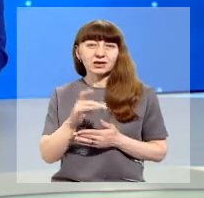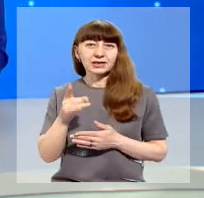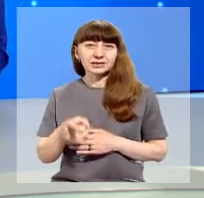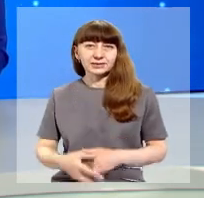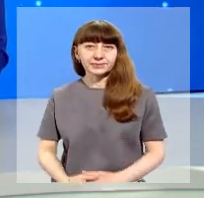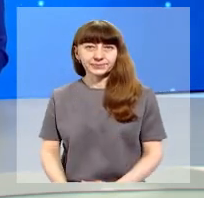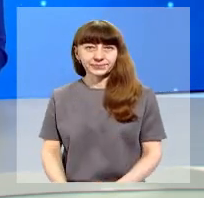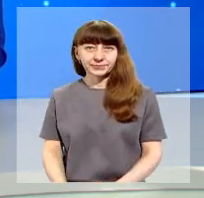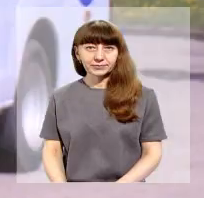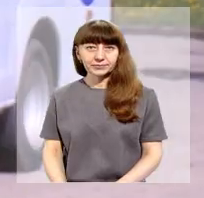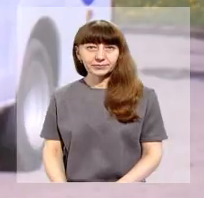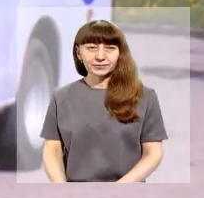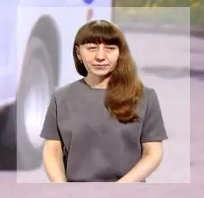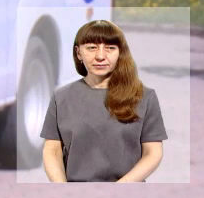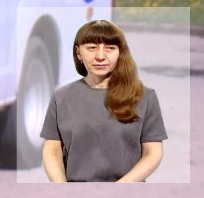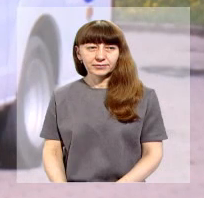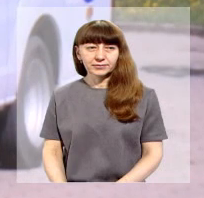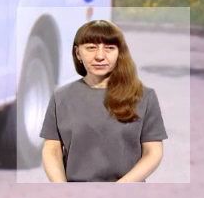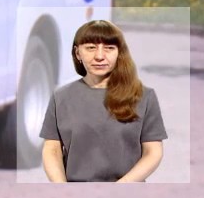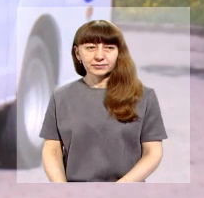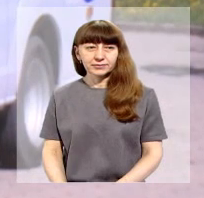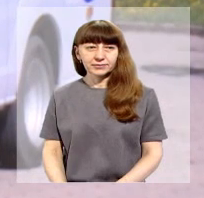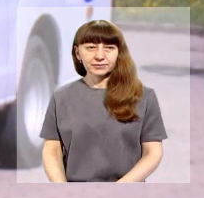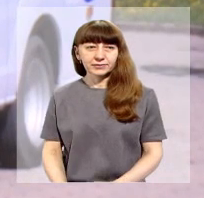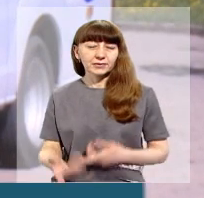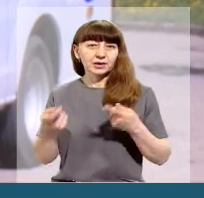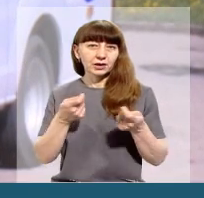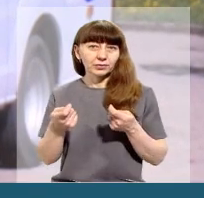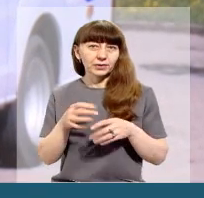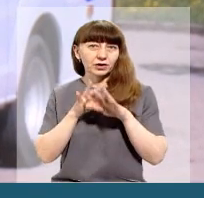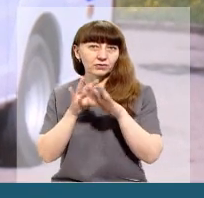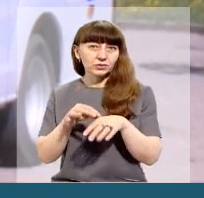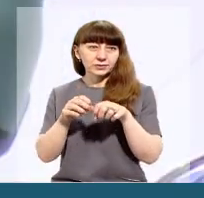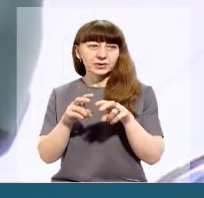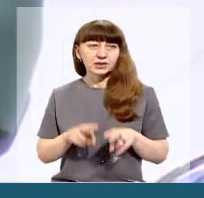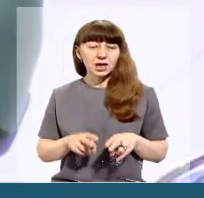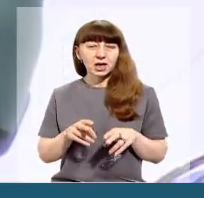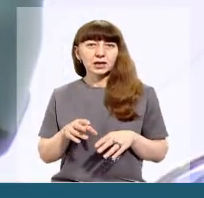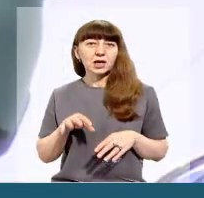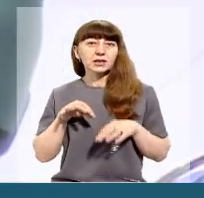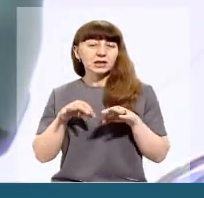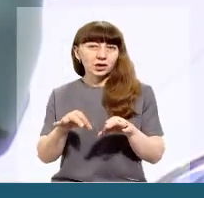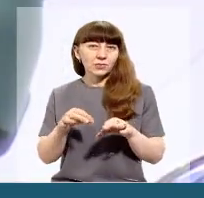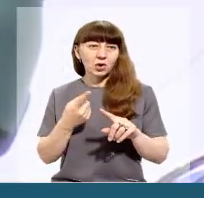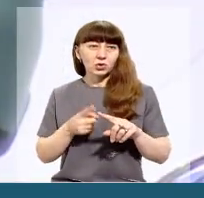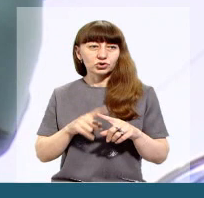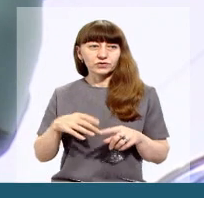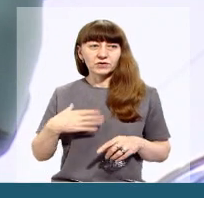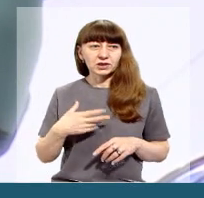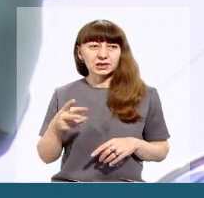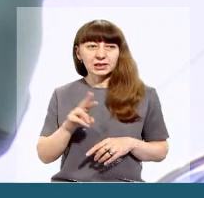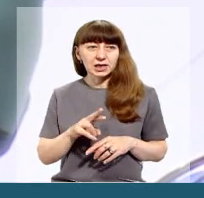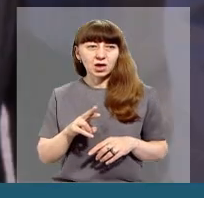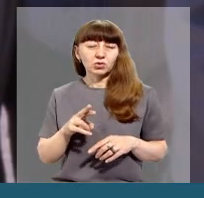продолжит тему. Для фиксации кресел-коляса. Организация перевозок специальным автомобильным транспортом очень важна для людей